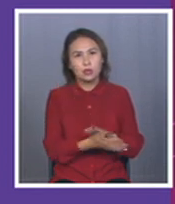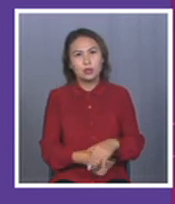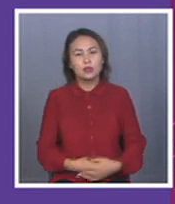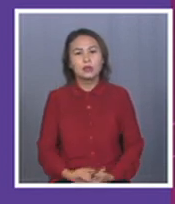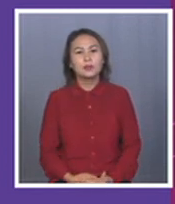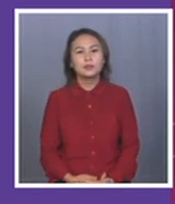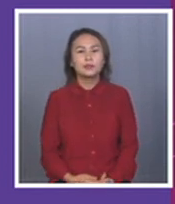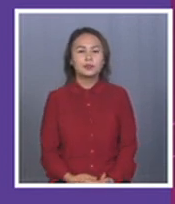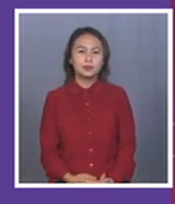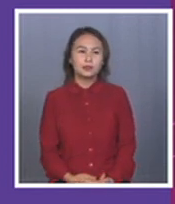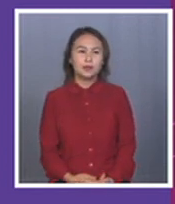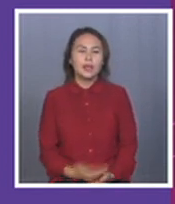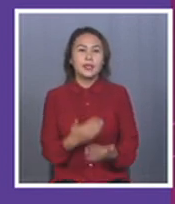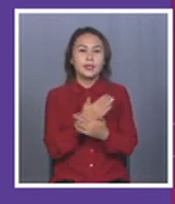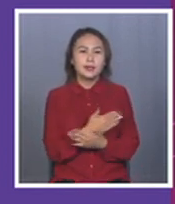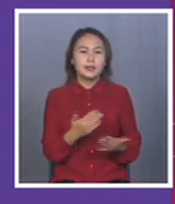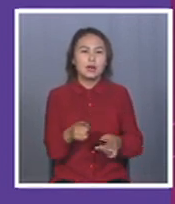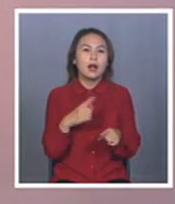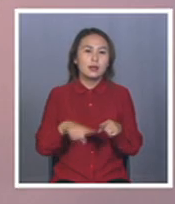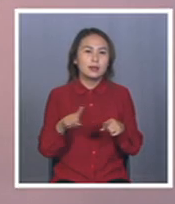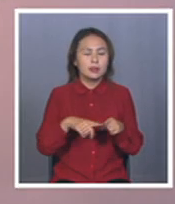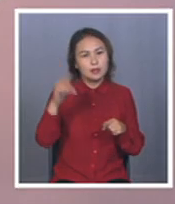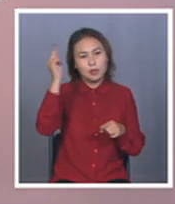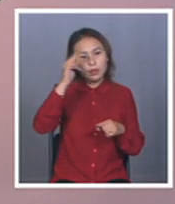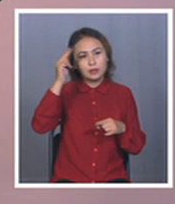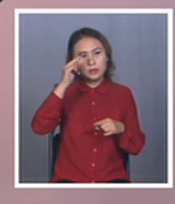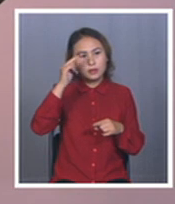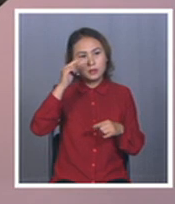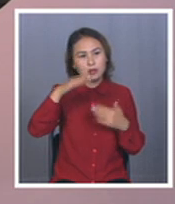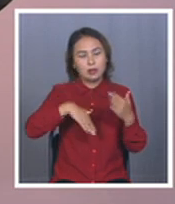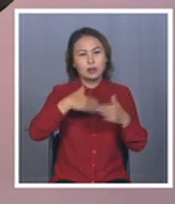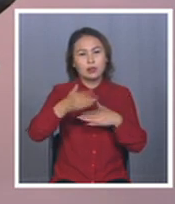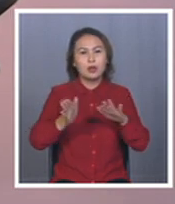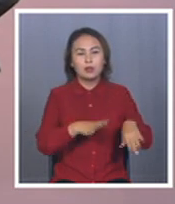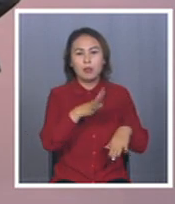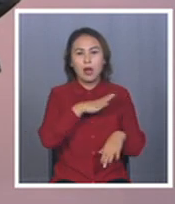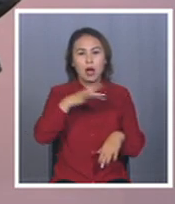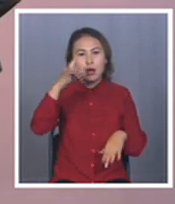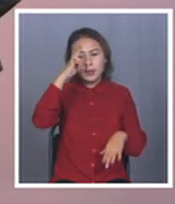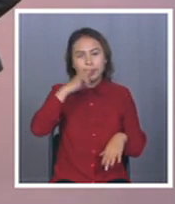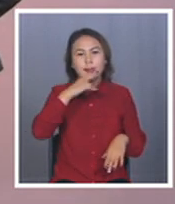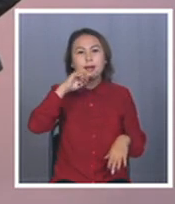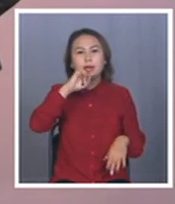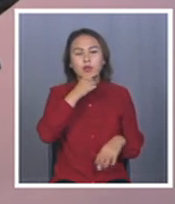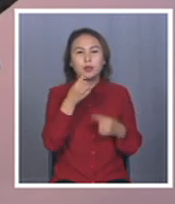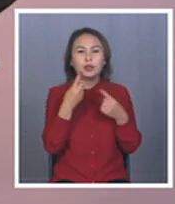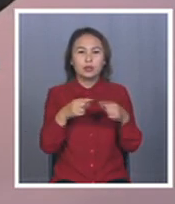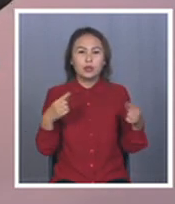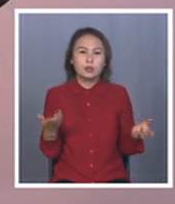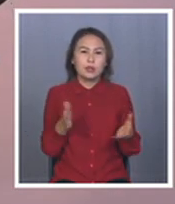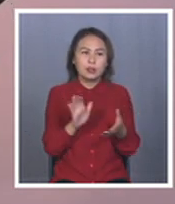түсінесіңдер. Сендер алдыңғы сабақта Қазақстанның экономикалық қызметінің түрлерімен